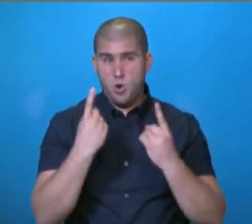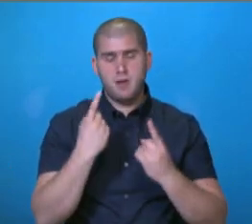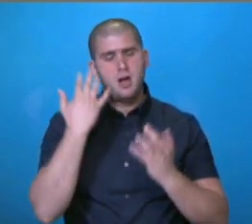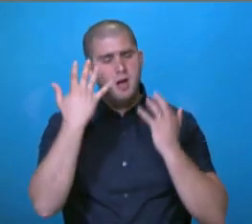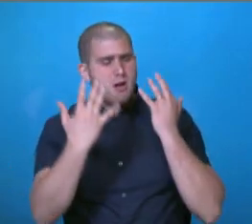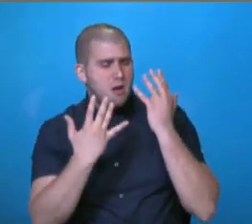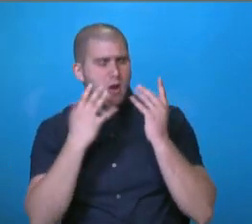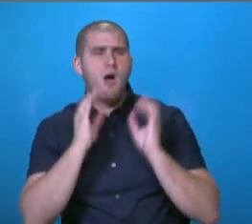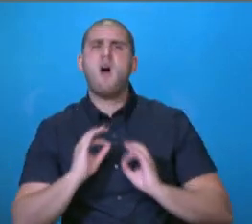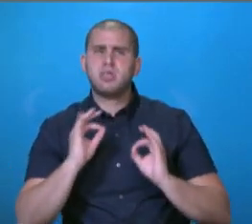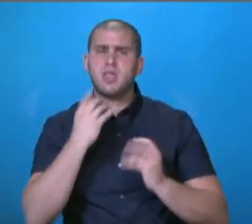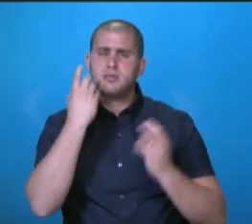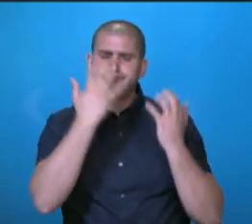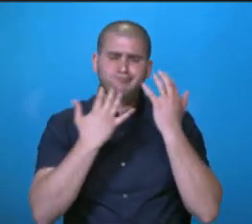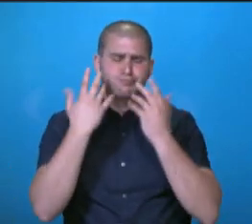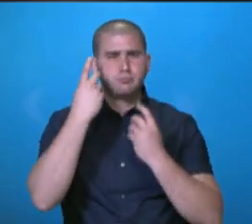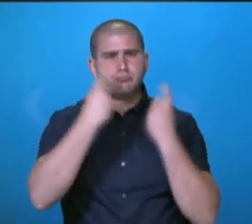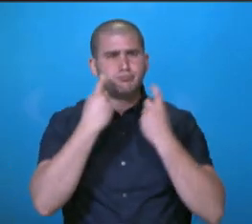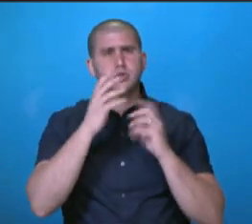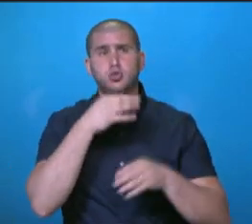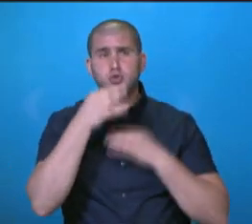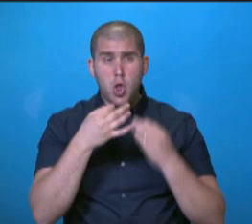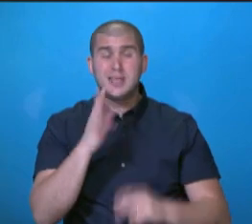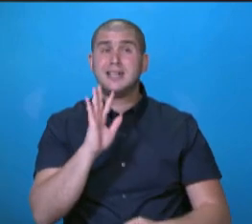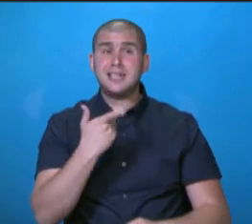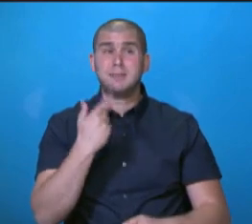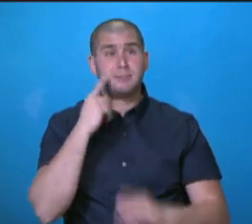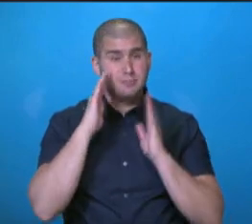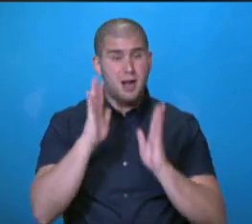והשאלות נשארו רבות יותר מן התשובות. ואם נסתמך על